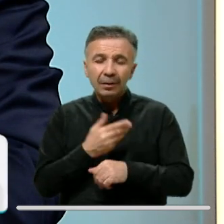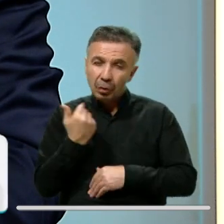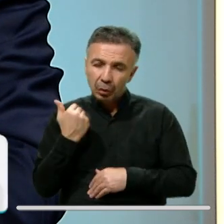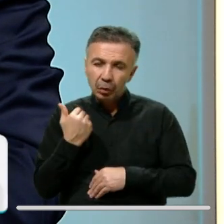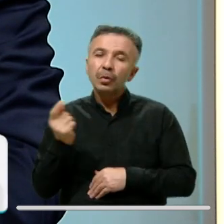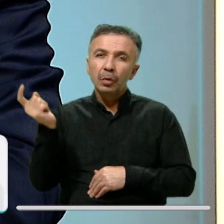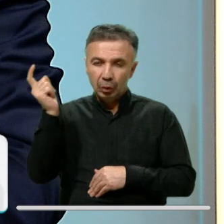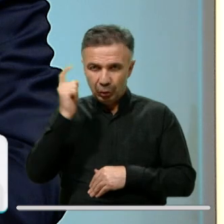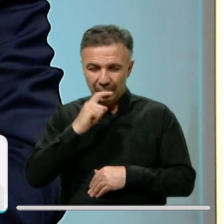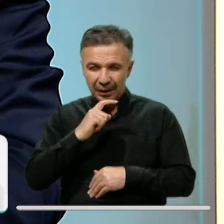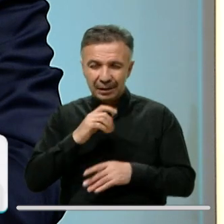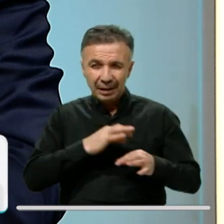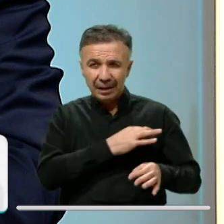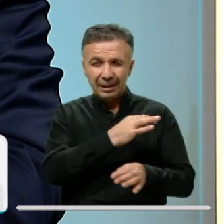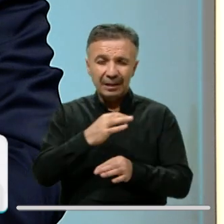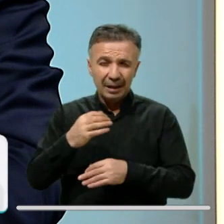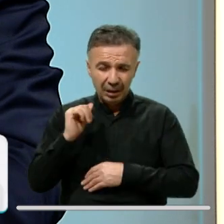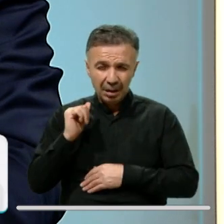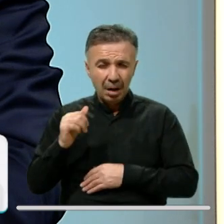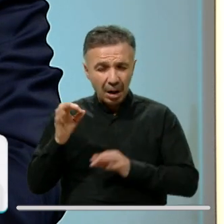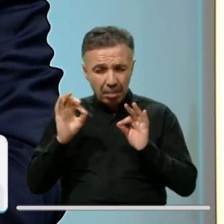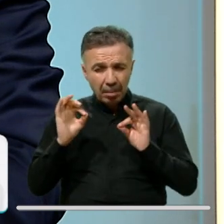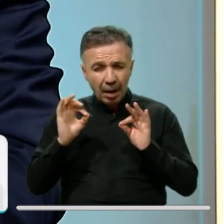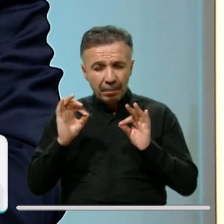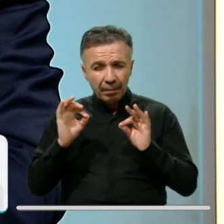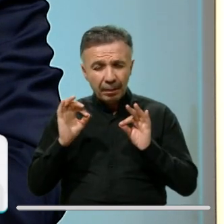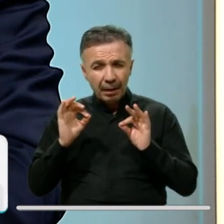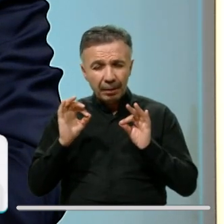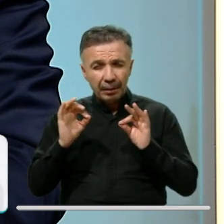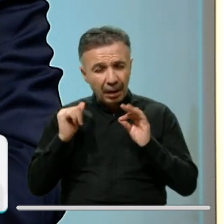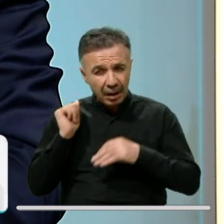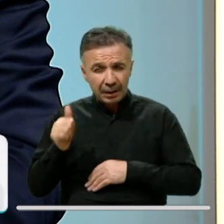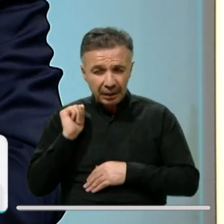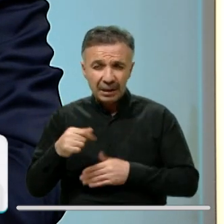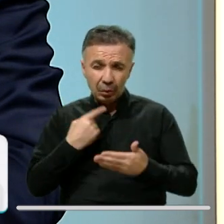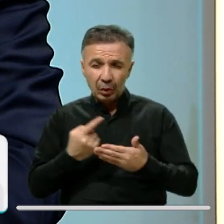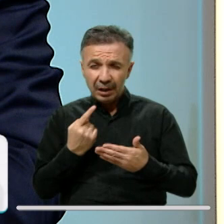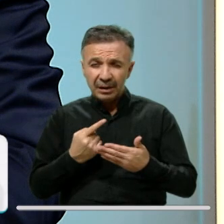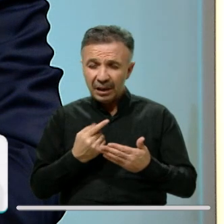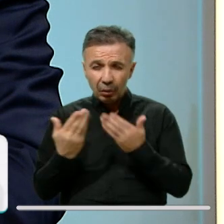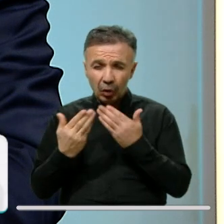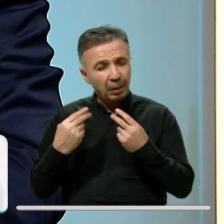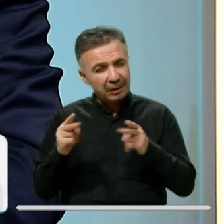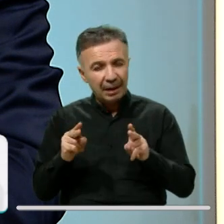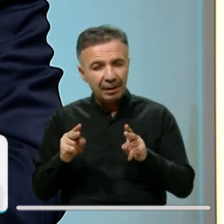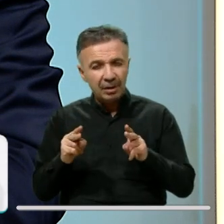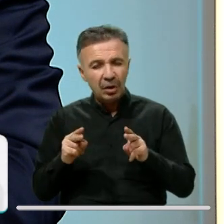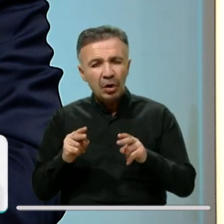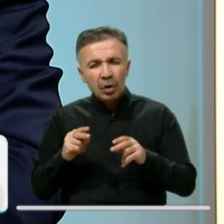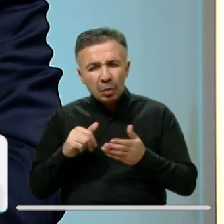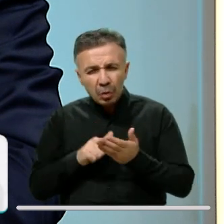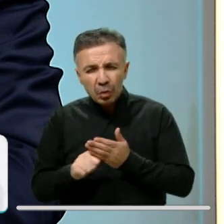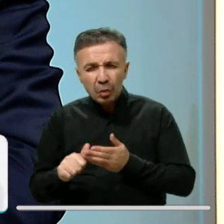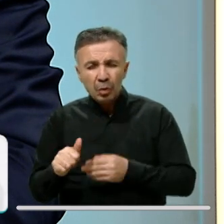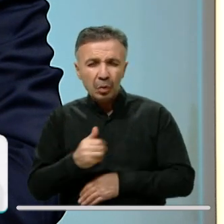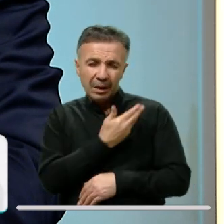Dolayısıyla insanlar günün 24 saatinde Kur'an-ı Kerim okuyabilirler. Buna bütün kerahat vakitleri de